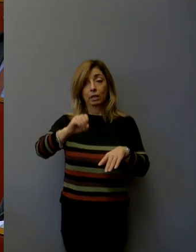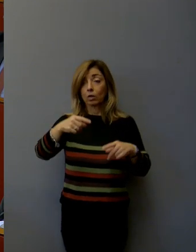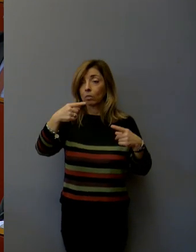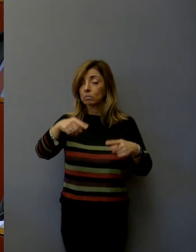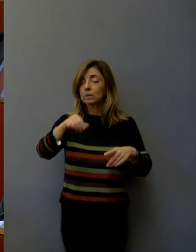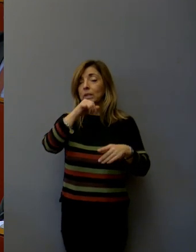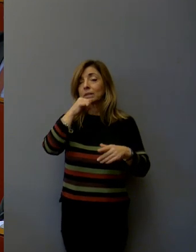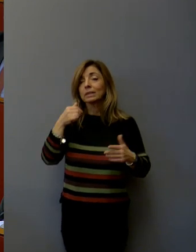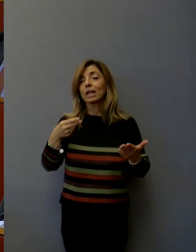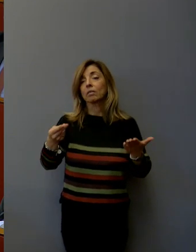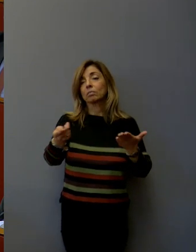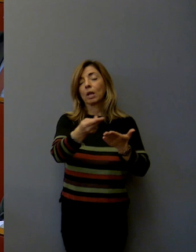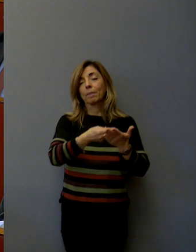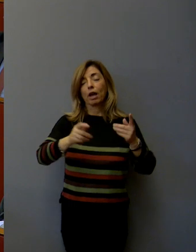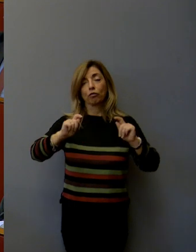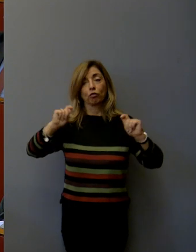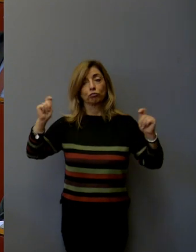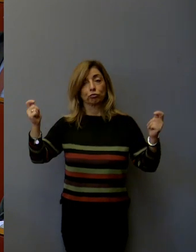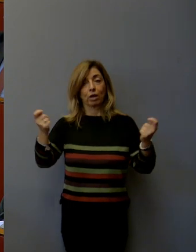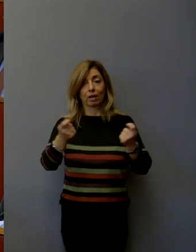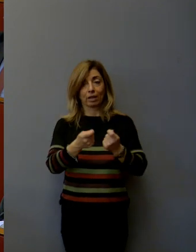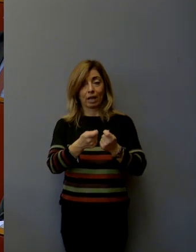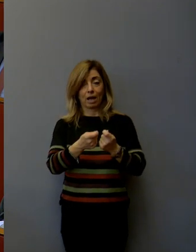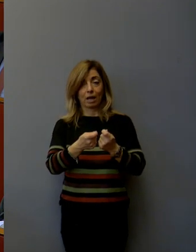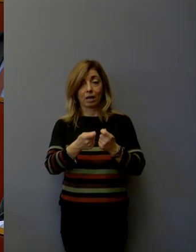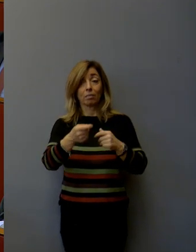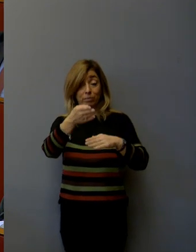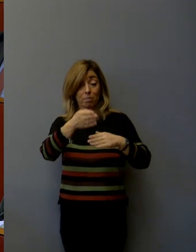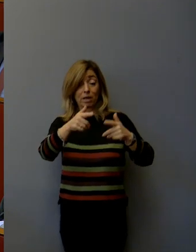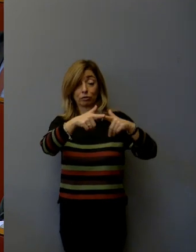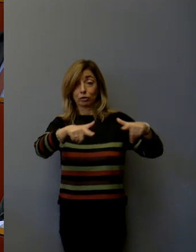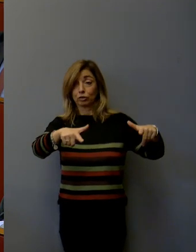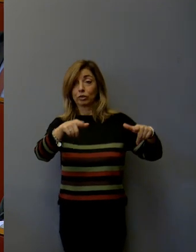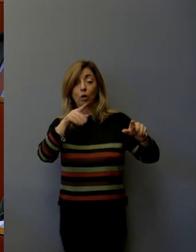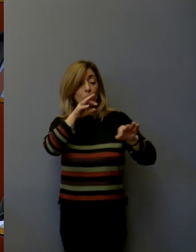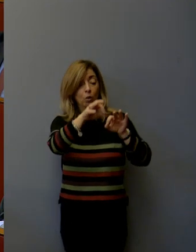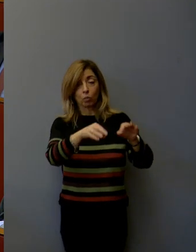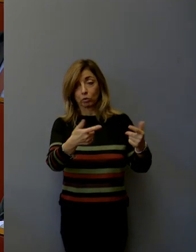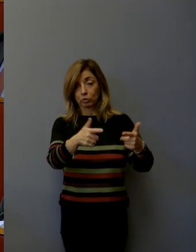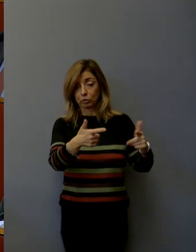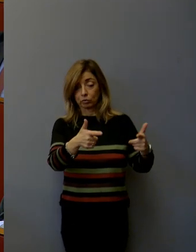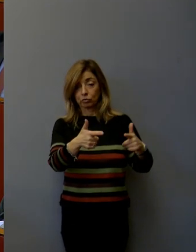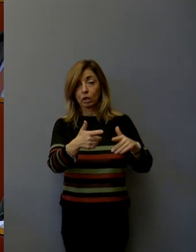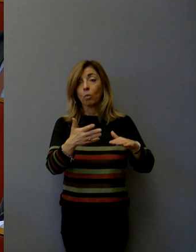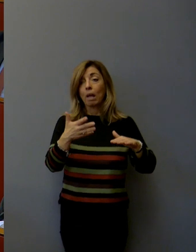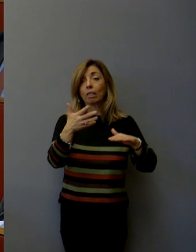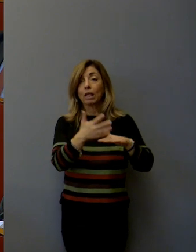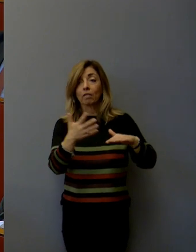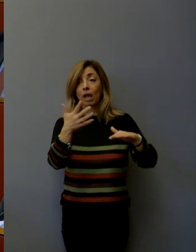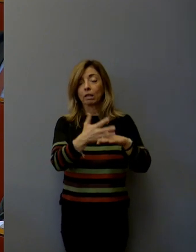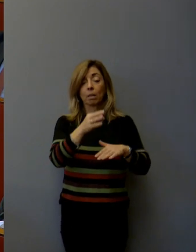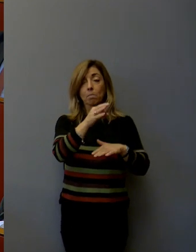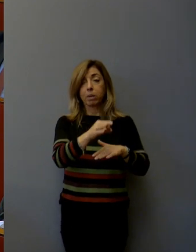generale per questo pezzo di città che manca quindi interventi spot disallineati l'una dagli altri